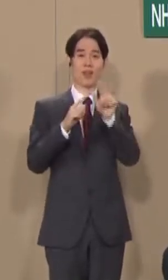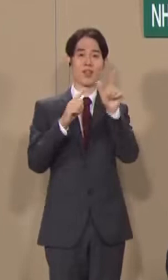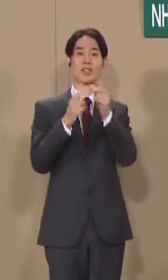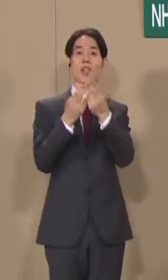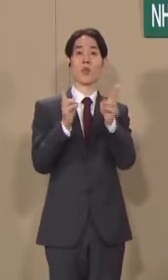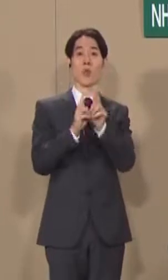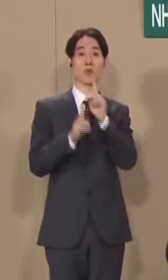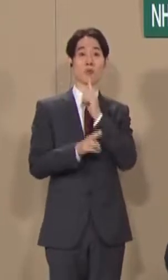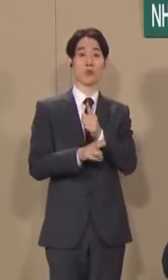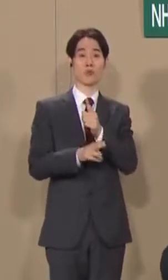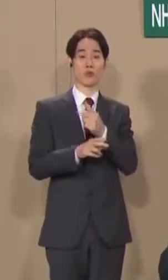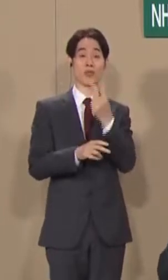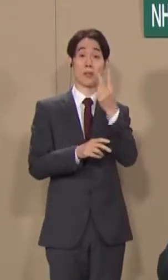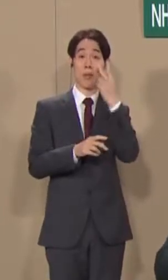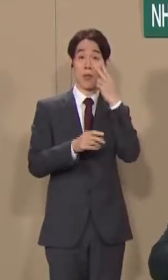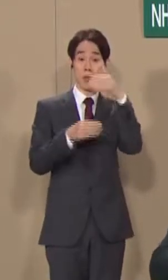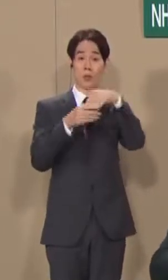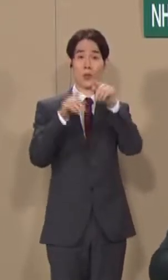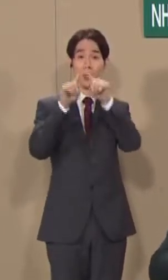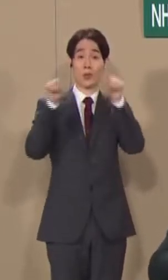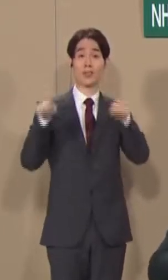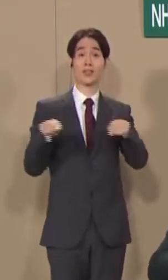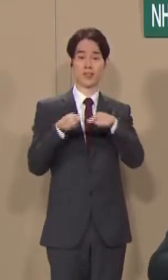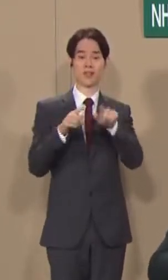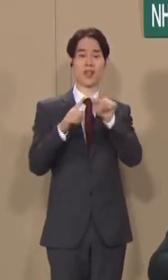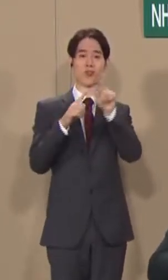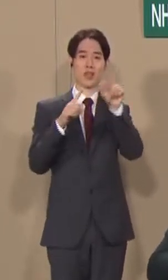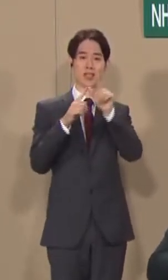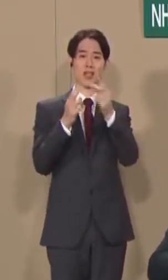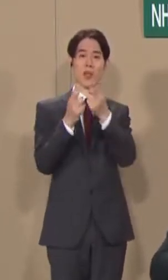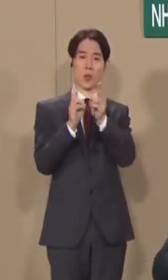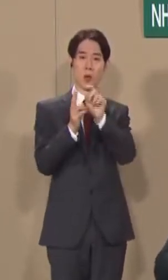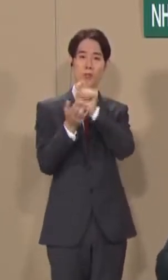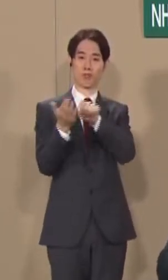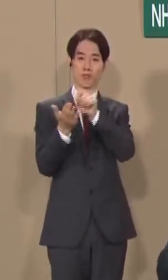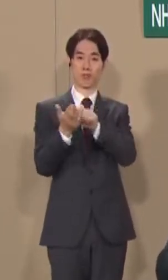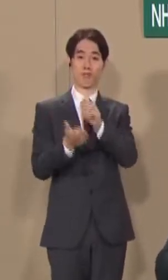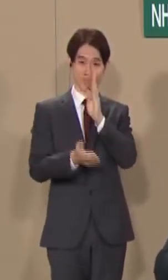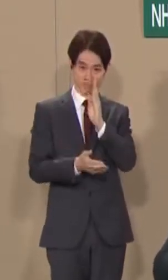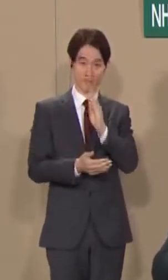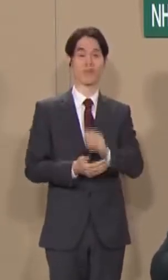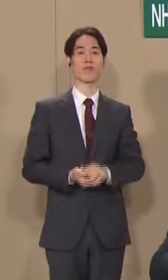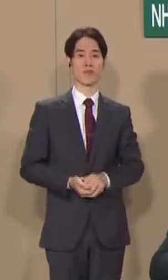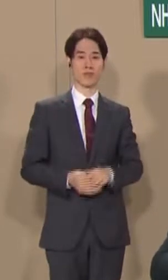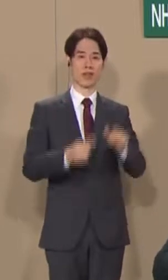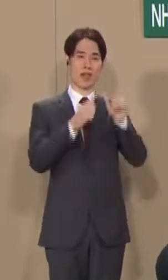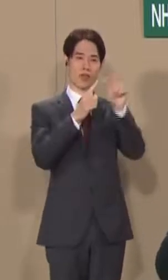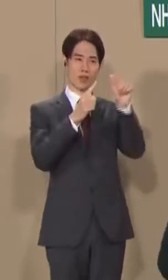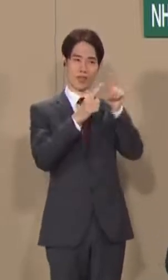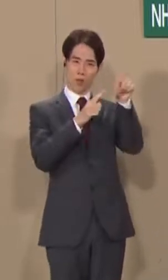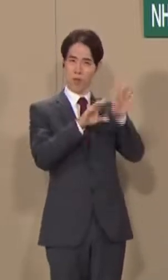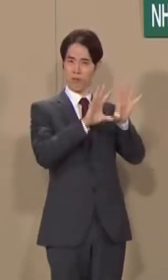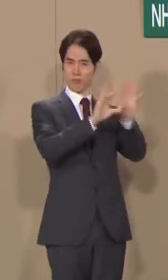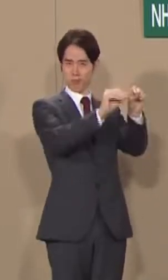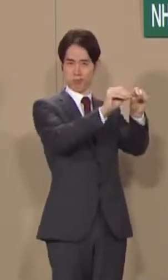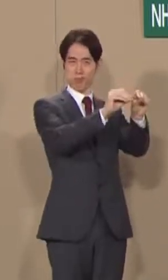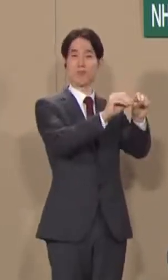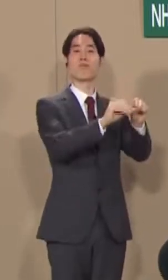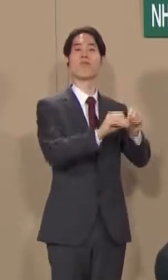ございます二枚目の投票しにぜひnhk 等とお書きくださいnhk を